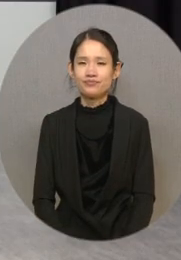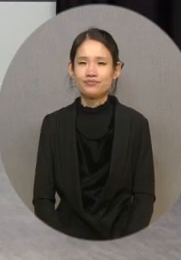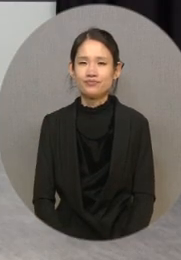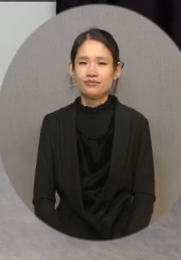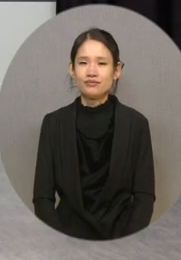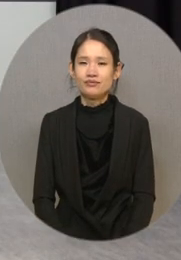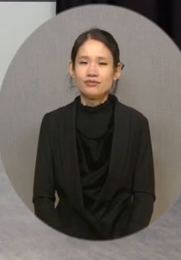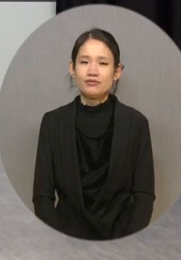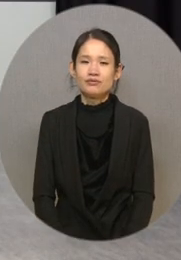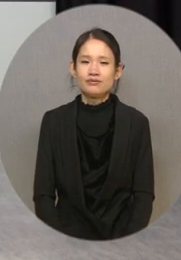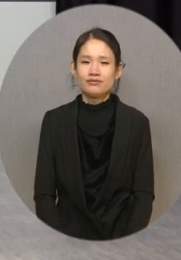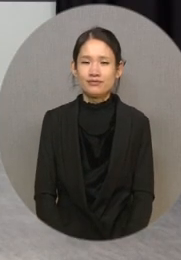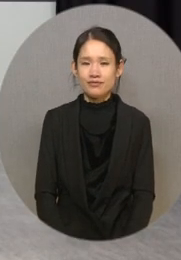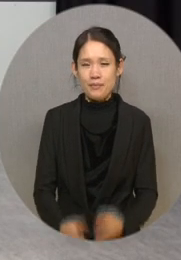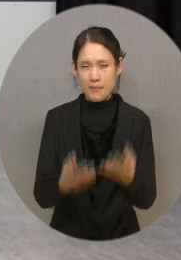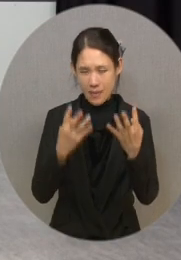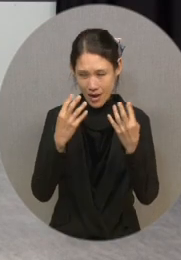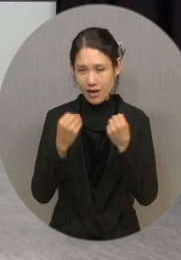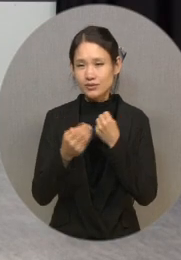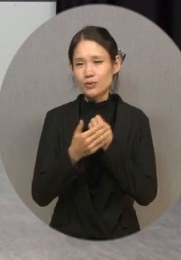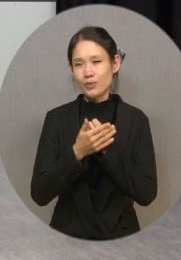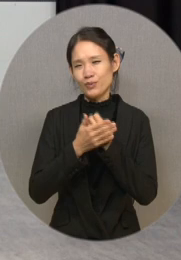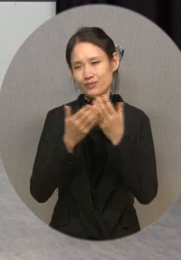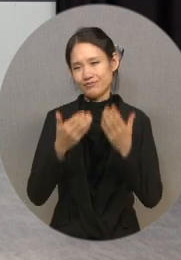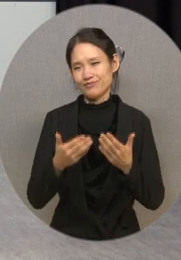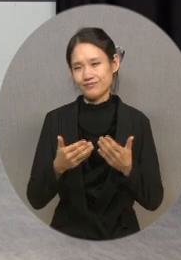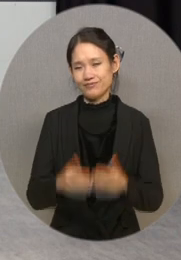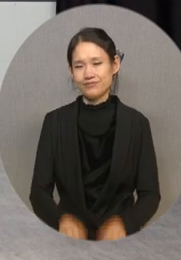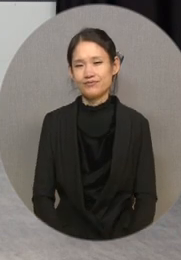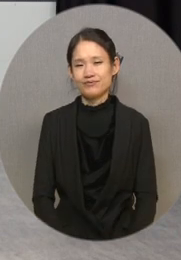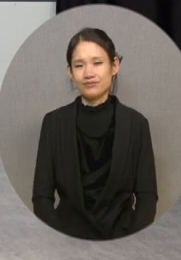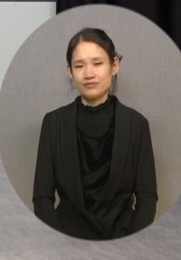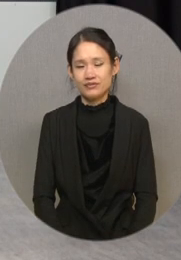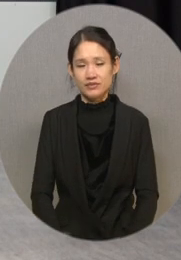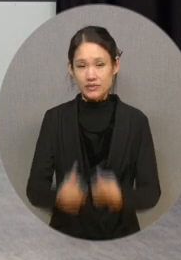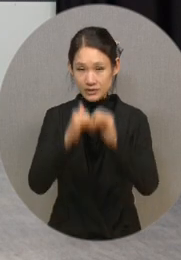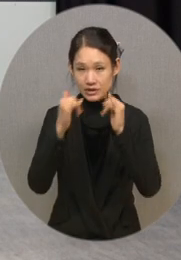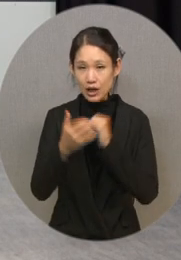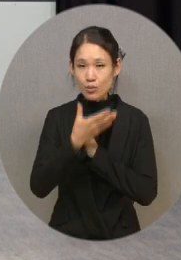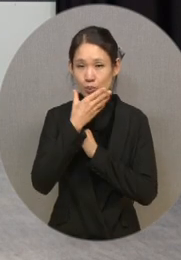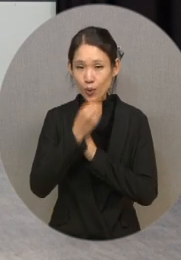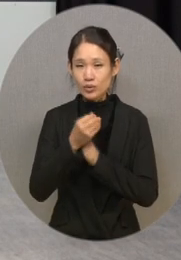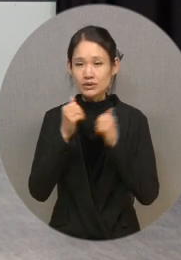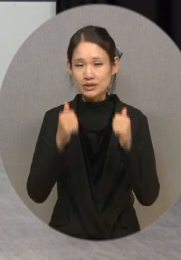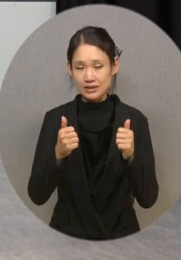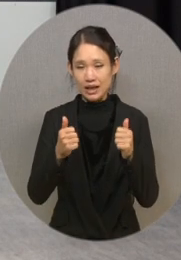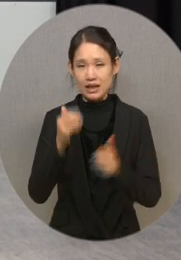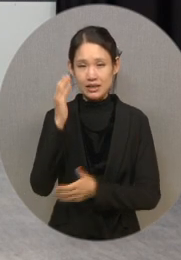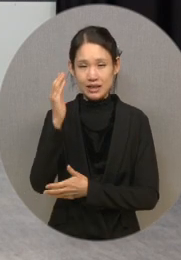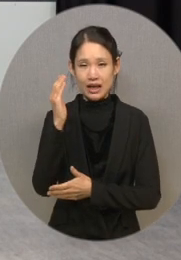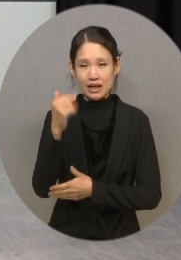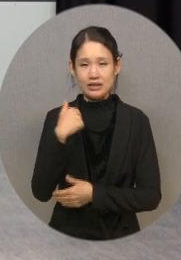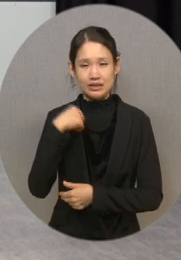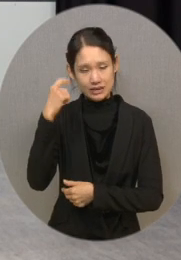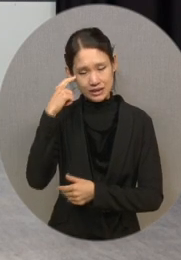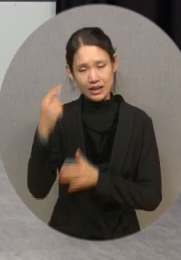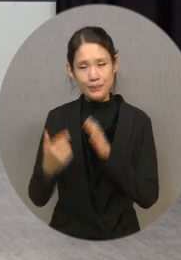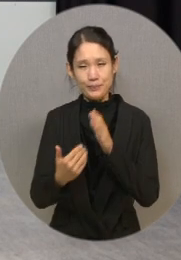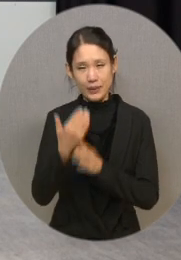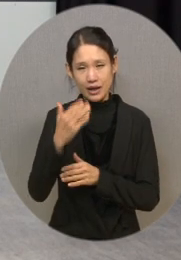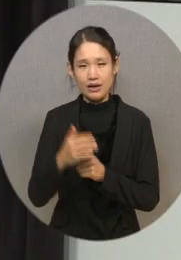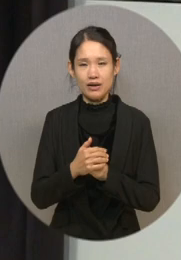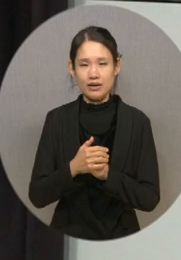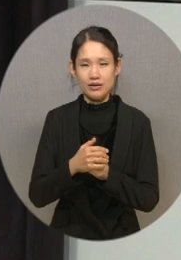물론 많이 도와주셨죠, 다른 분들이. 별 말씀. 네. 그 사회복지사 얘기를 하니까 제가 생각이 나는데